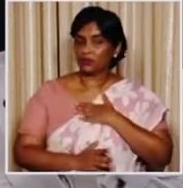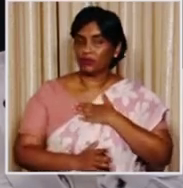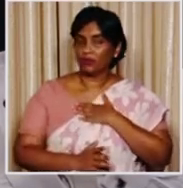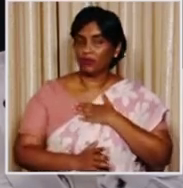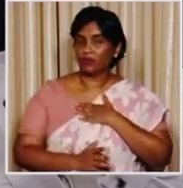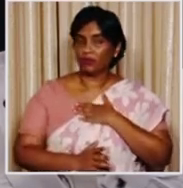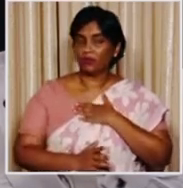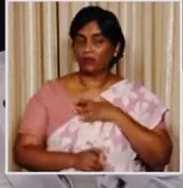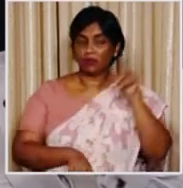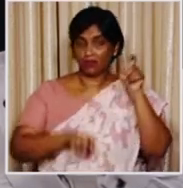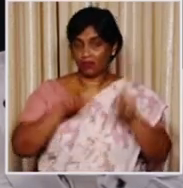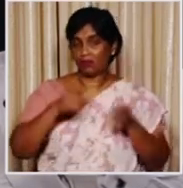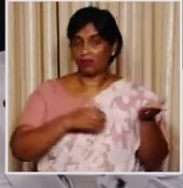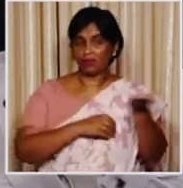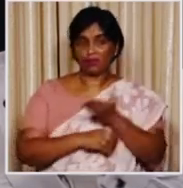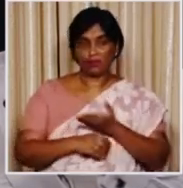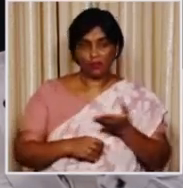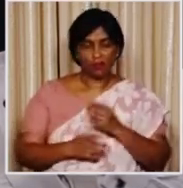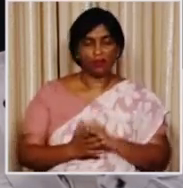සගයන්